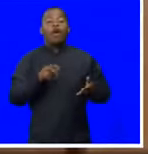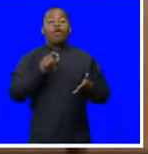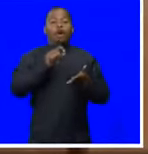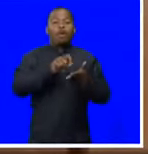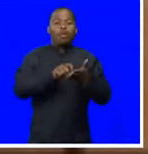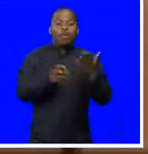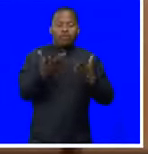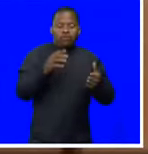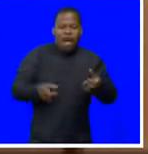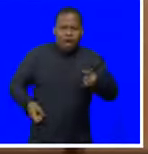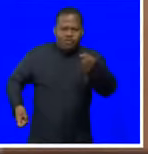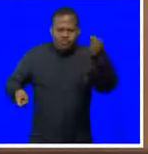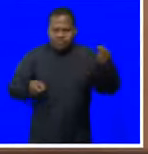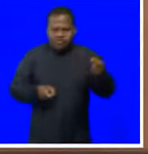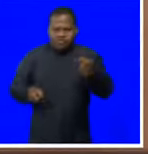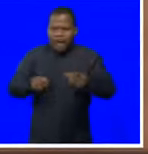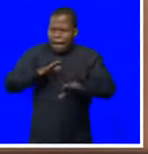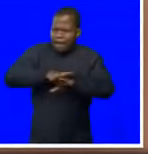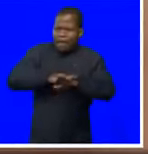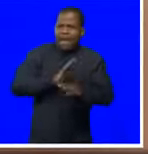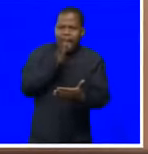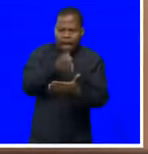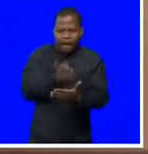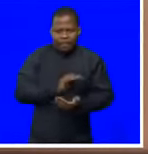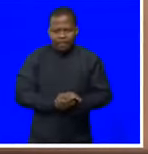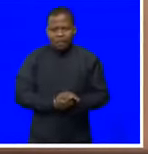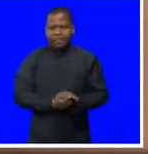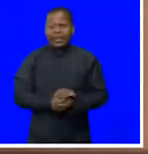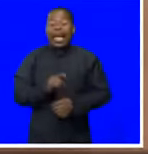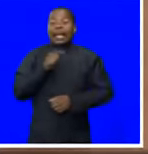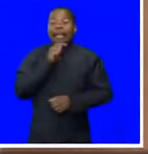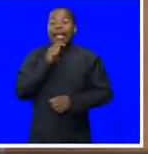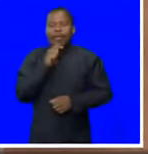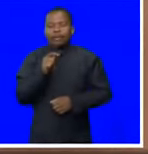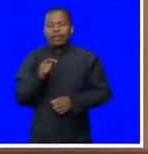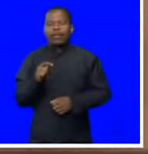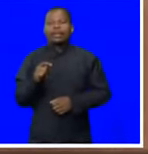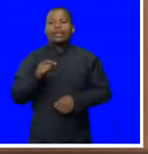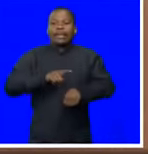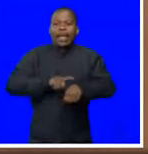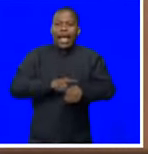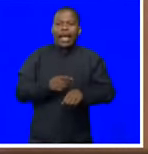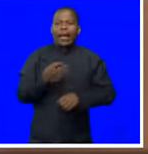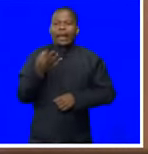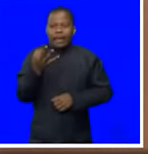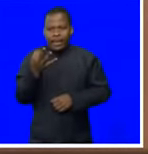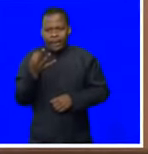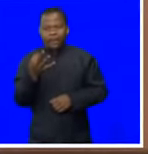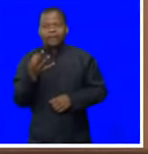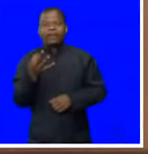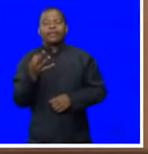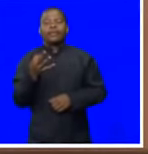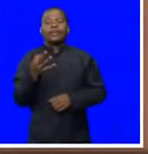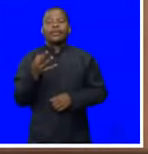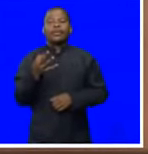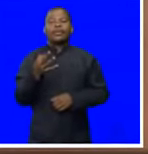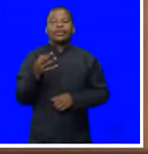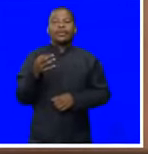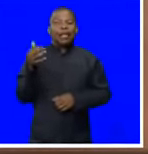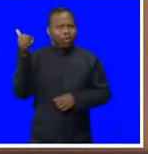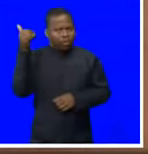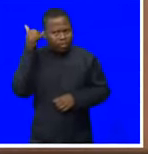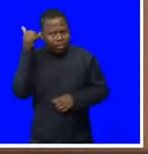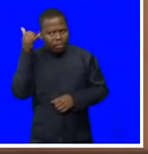lekayibonako. Ngabo 3 ekuseni ngelisonto kuqhamuka umkhosi kuqhamuka kubo